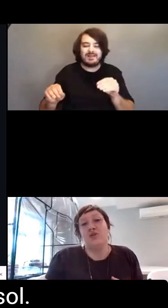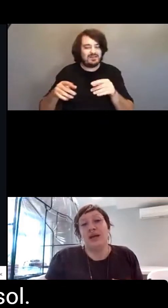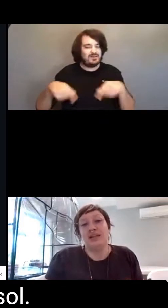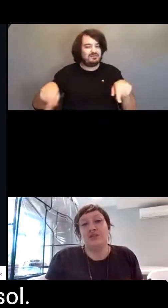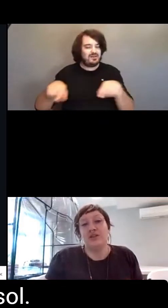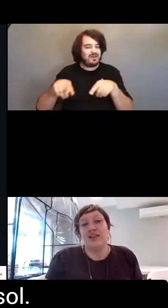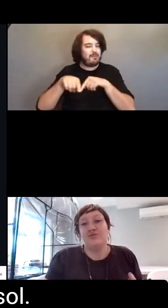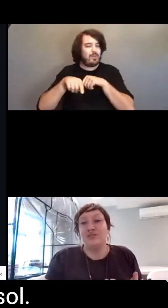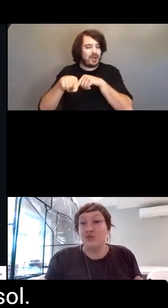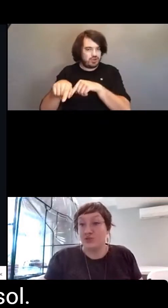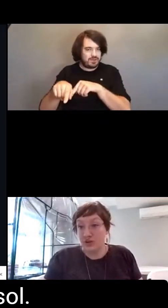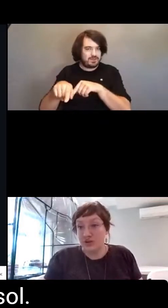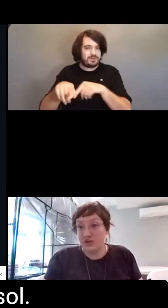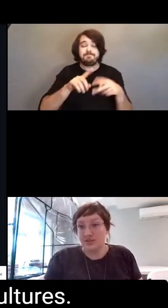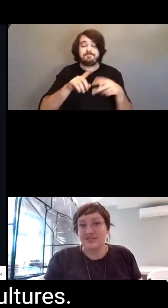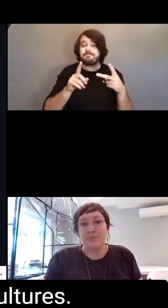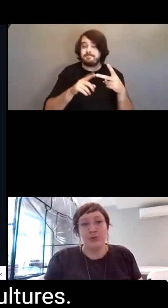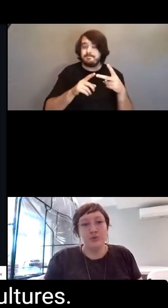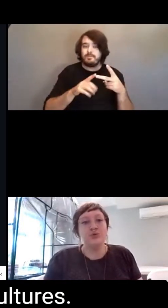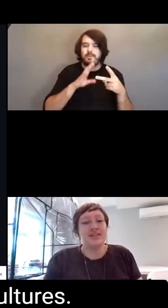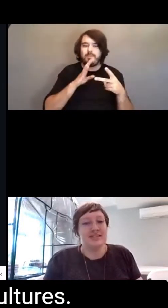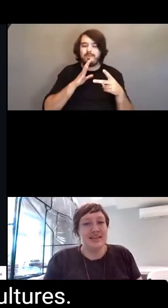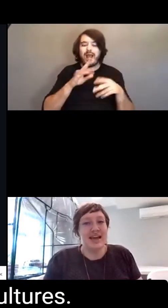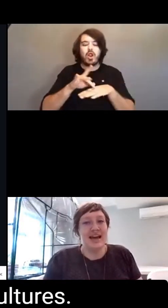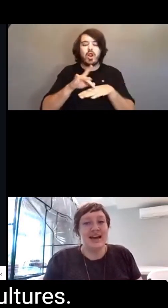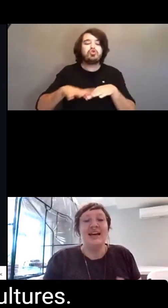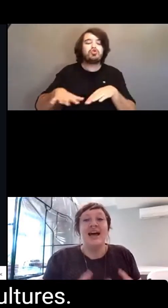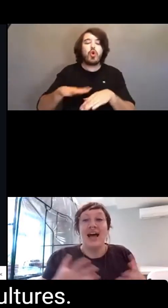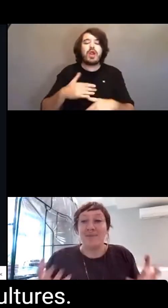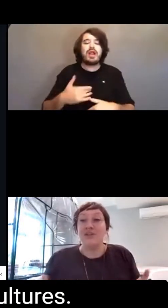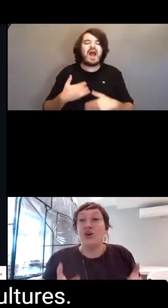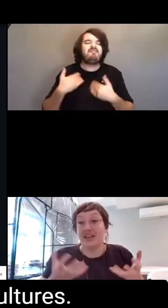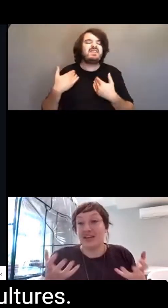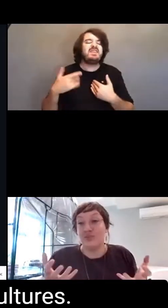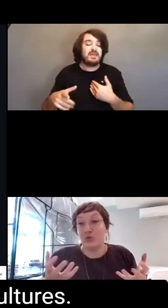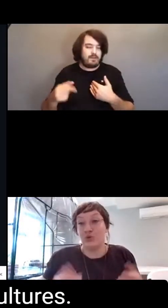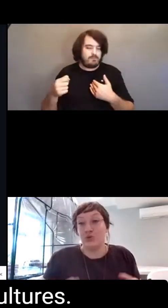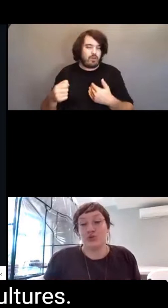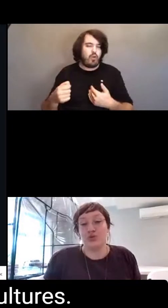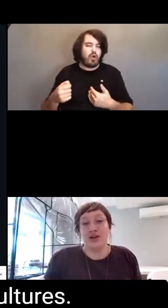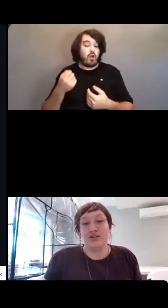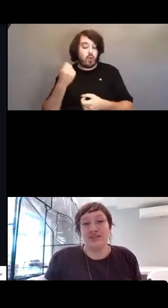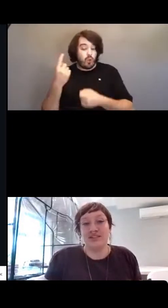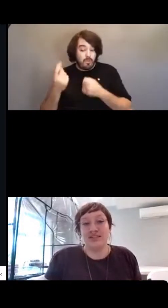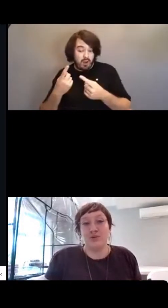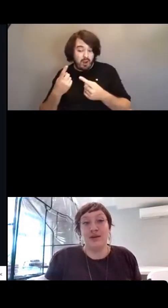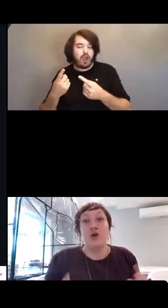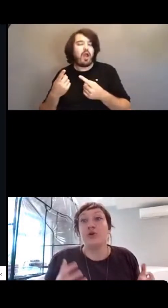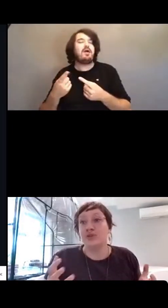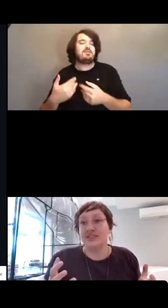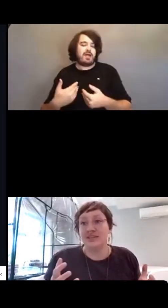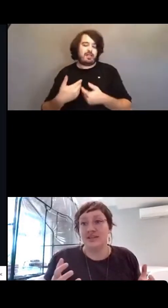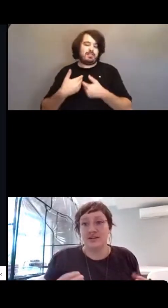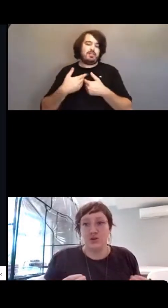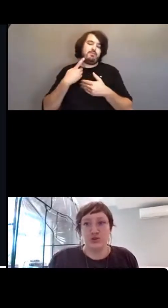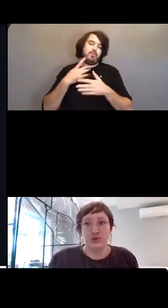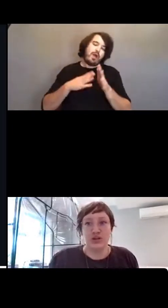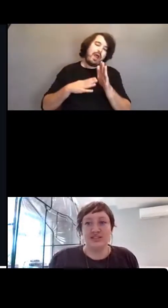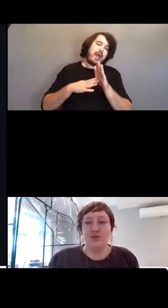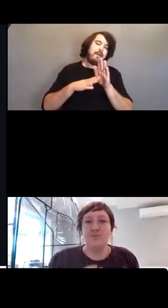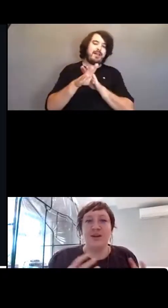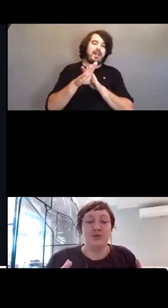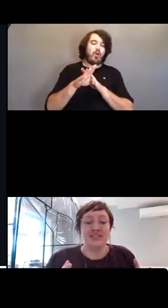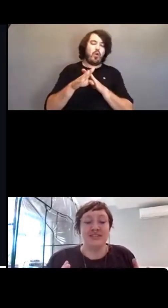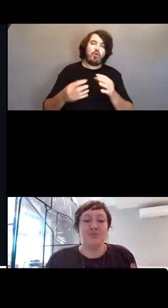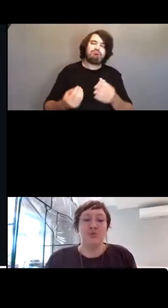Ensuite, on va parler de la vie du sol. Ça peut nous aider à améliorer nos cultures. En fait, c'est le meilleur outil. Le sol,